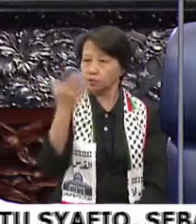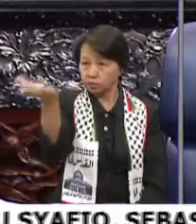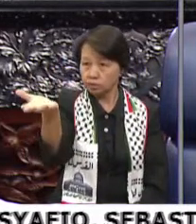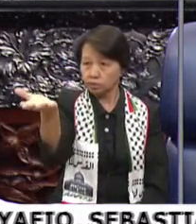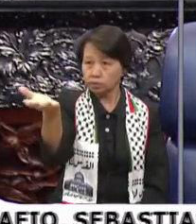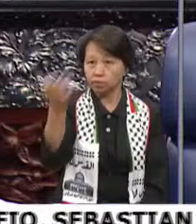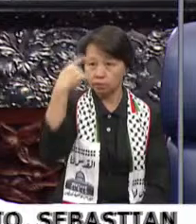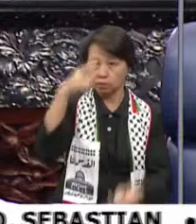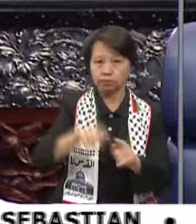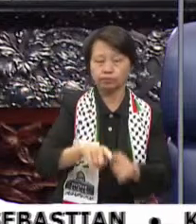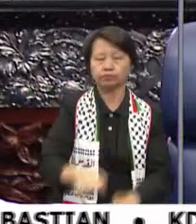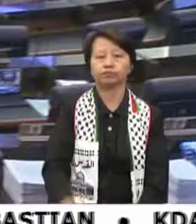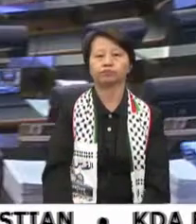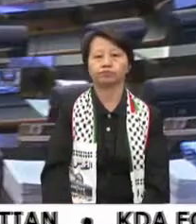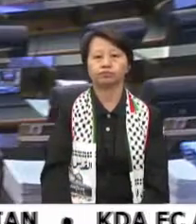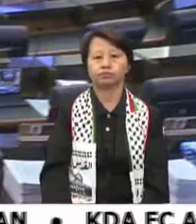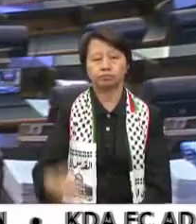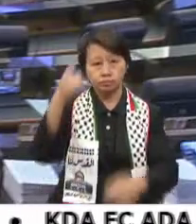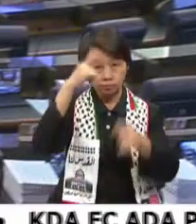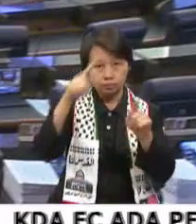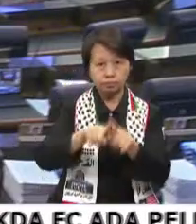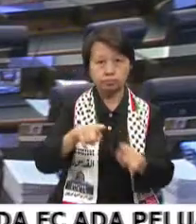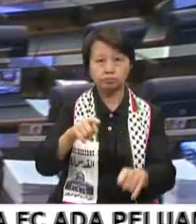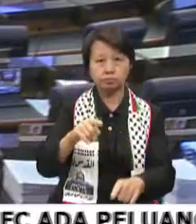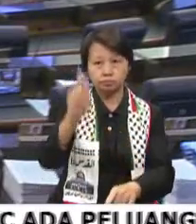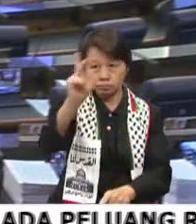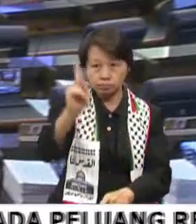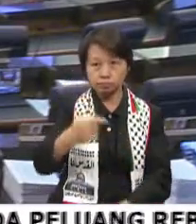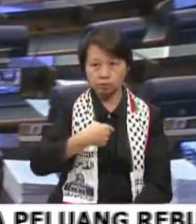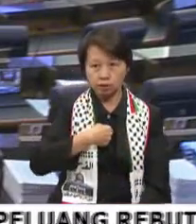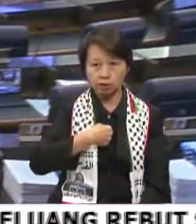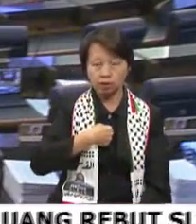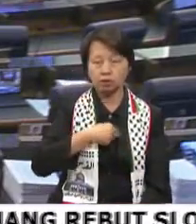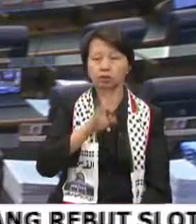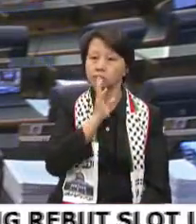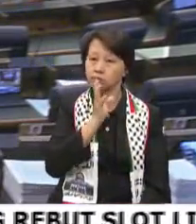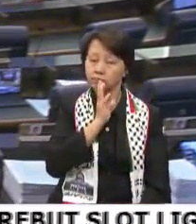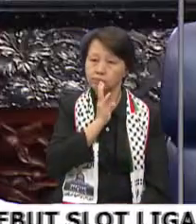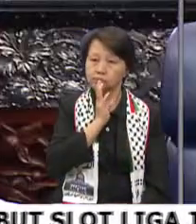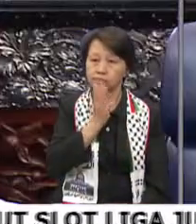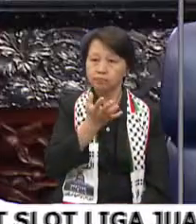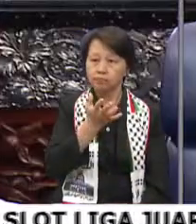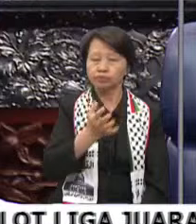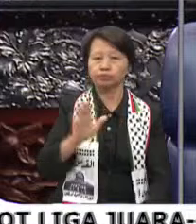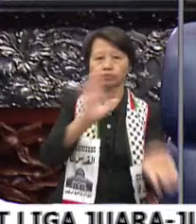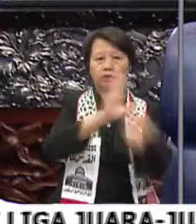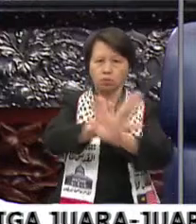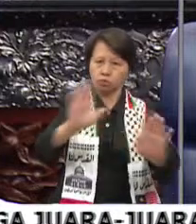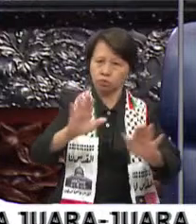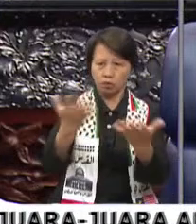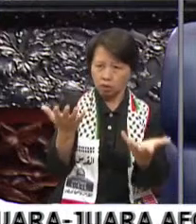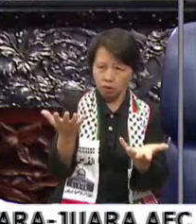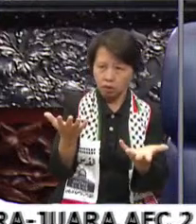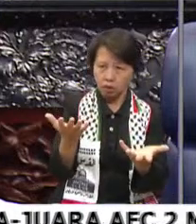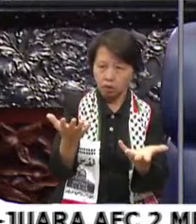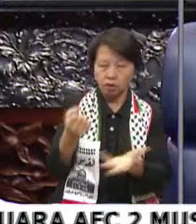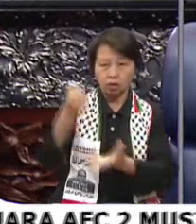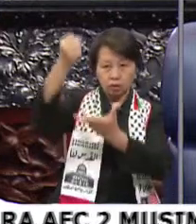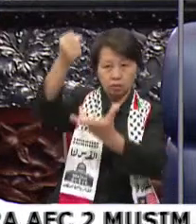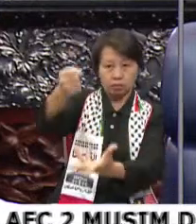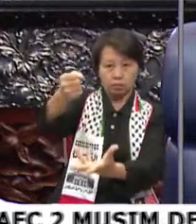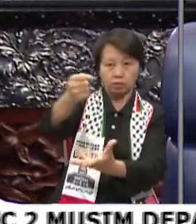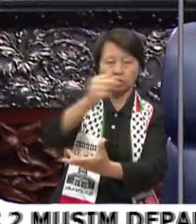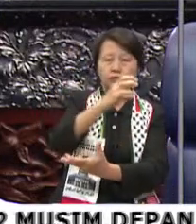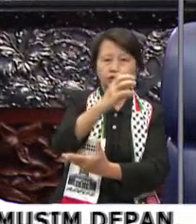menteri Setujukah saya katakan bahawa Setujukah saya katakan bahawa Bukankah peruntukan